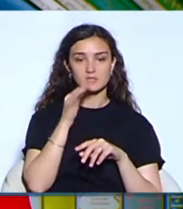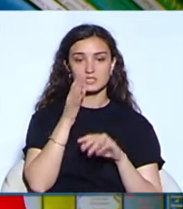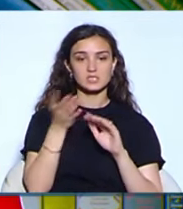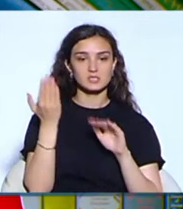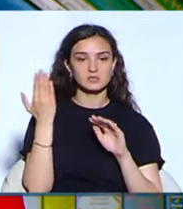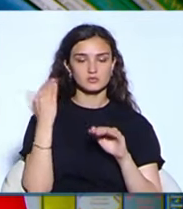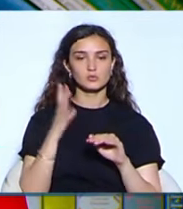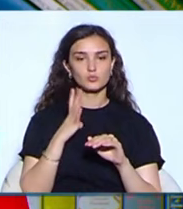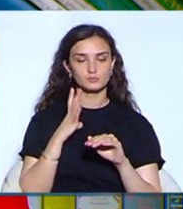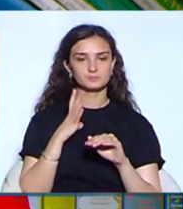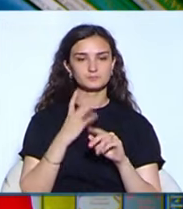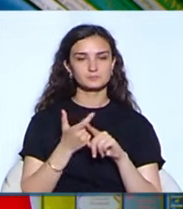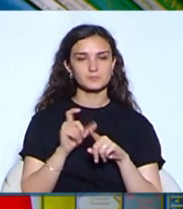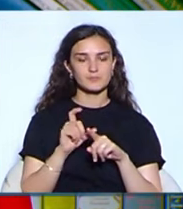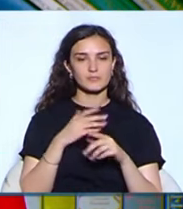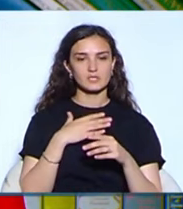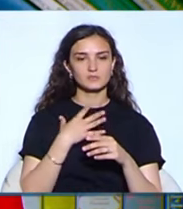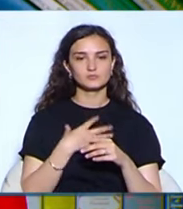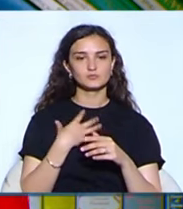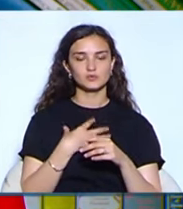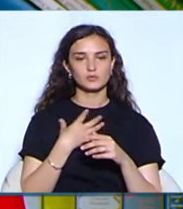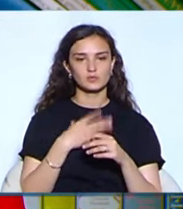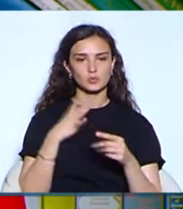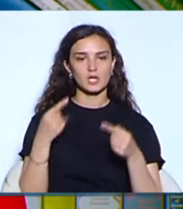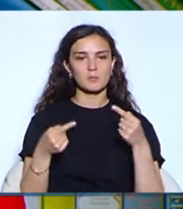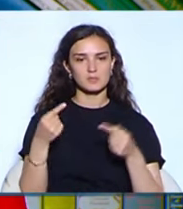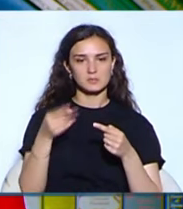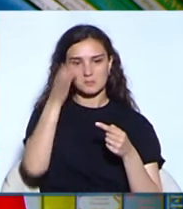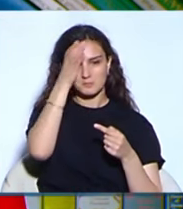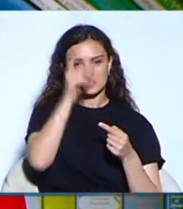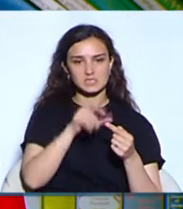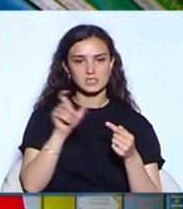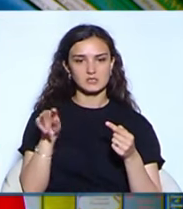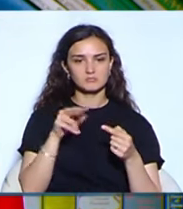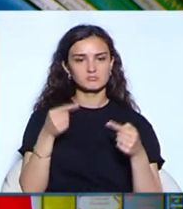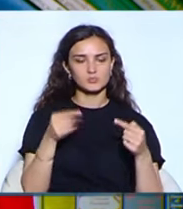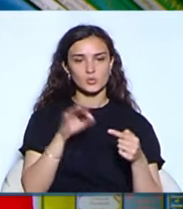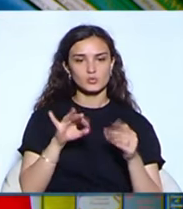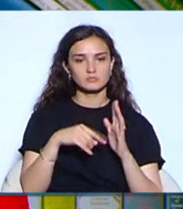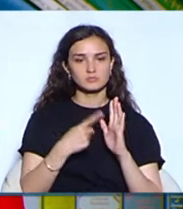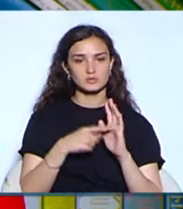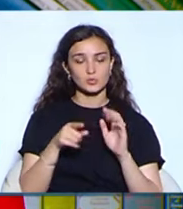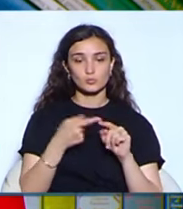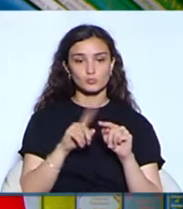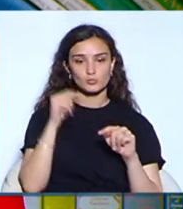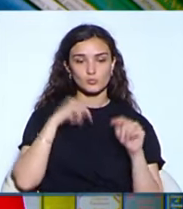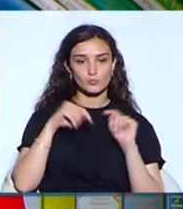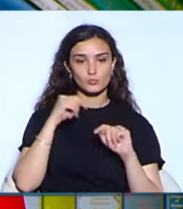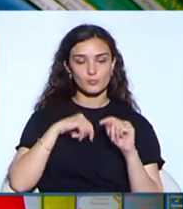წინ იყო ძალიან აქტიური კამათი მეცნიერებს შორის ზუსტადაც ამასთან დაკავშირებით, რომ